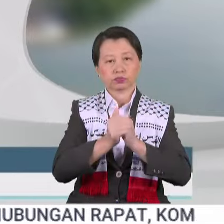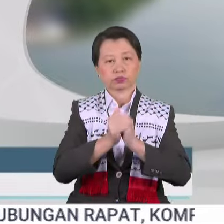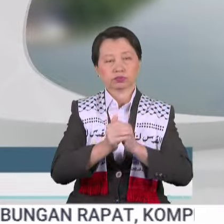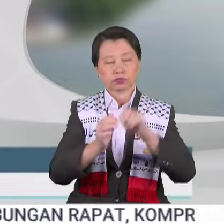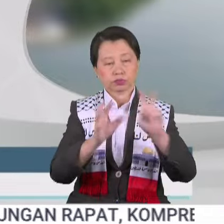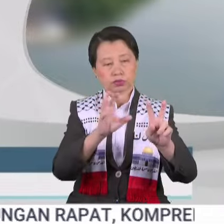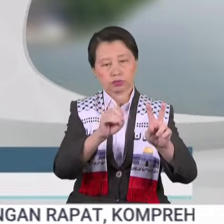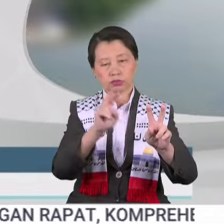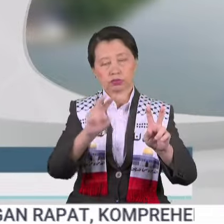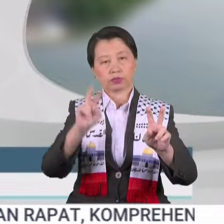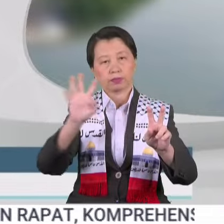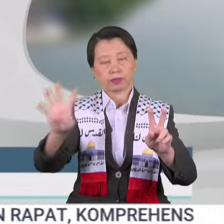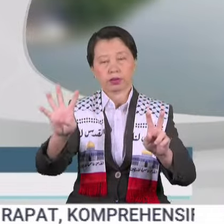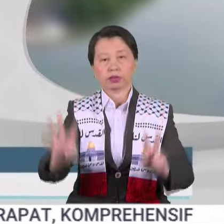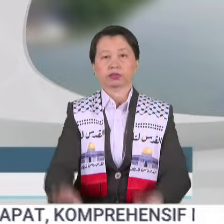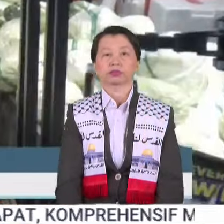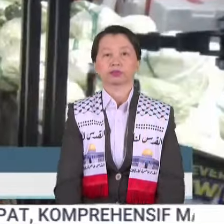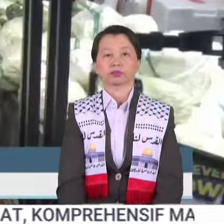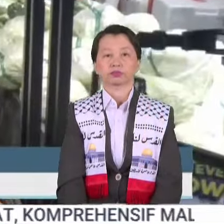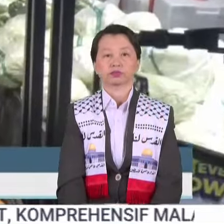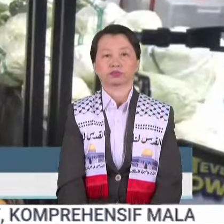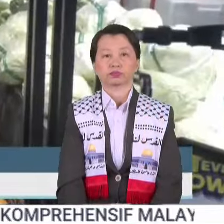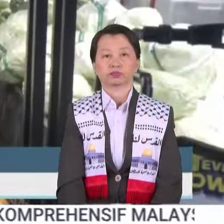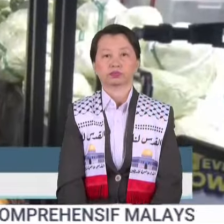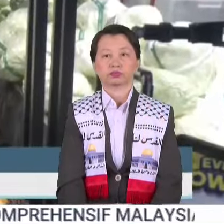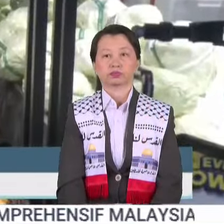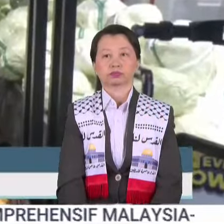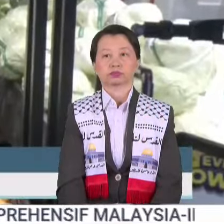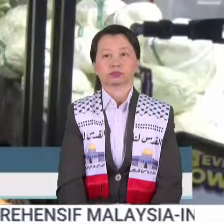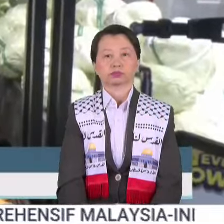Cina 2024.